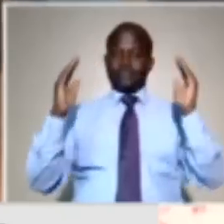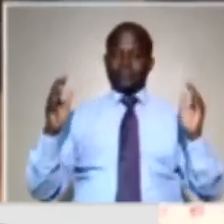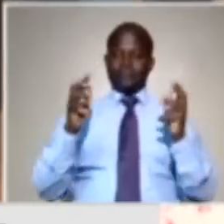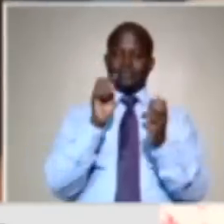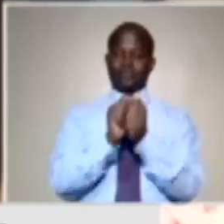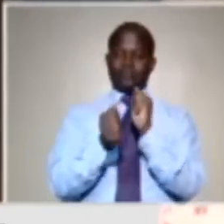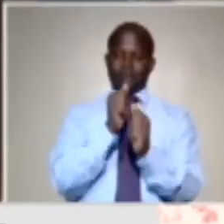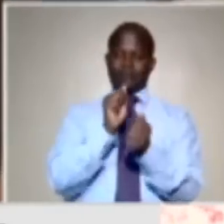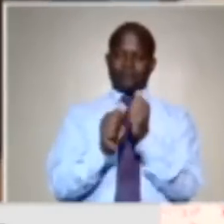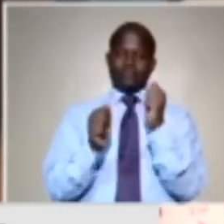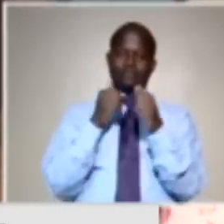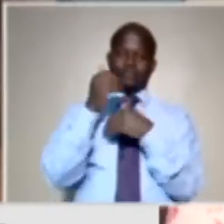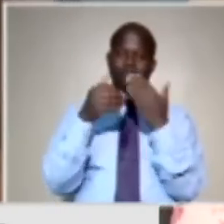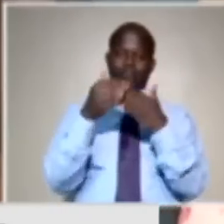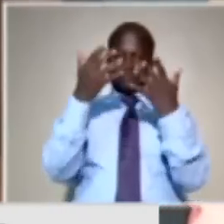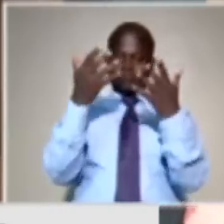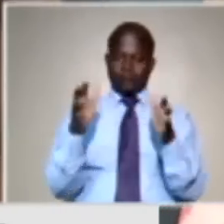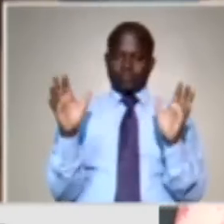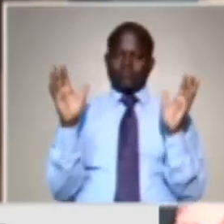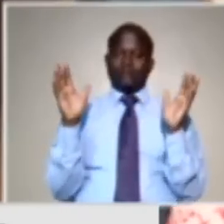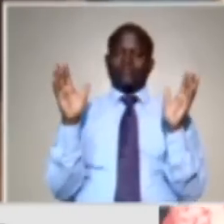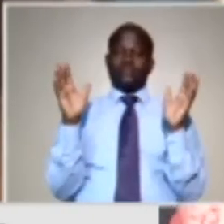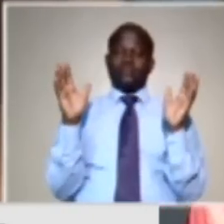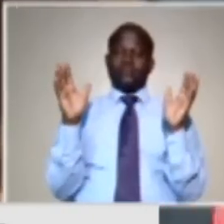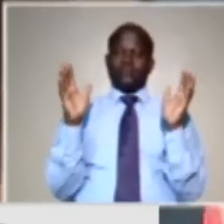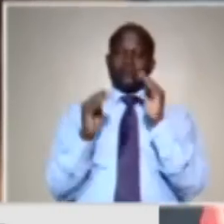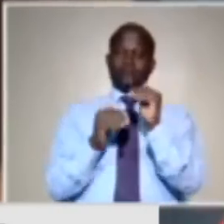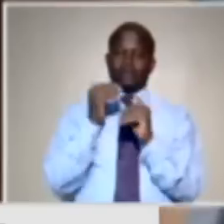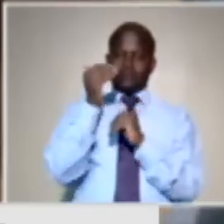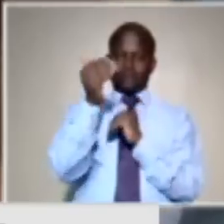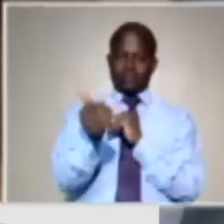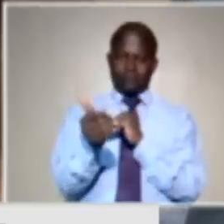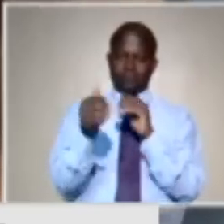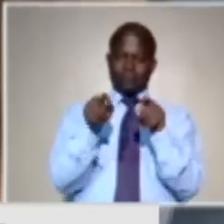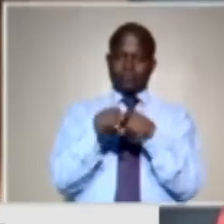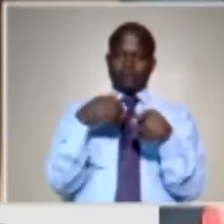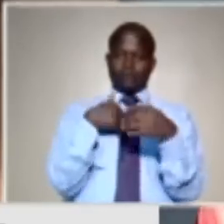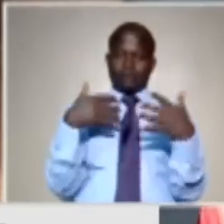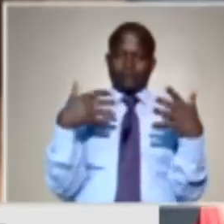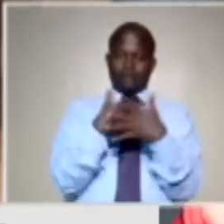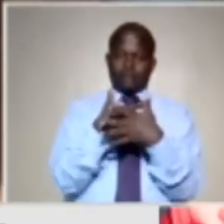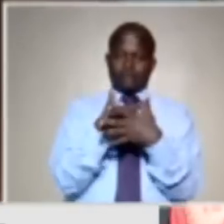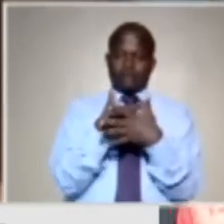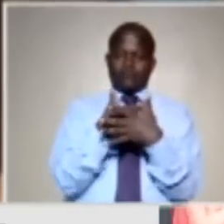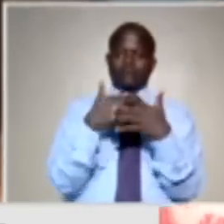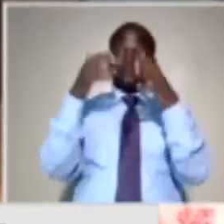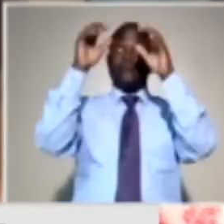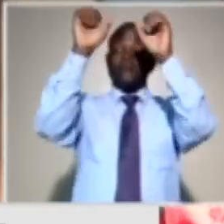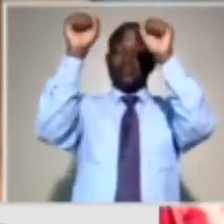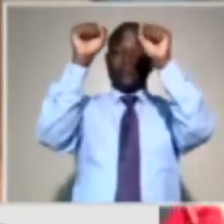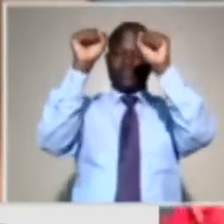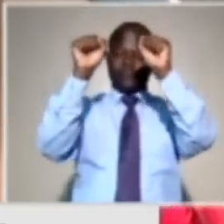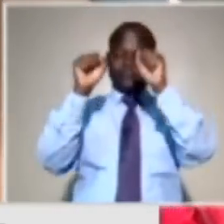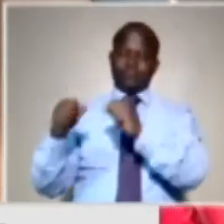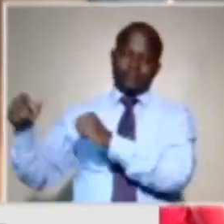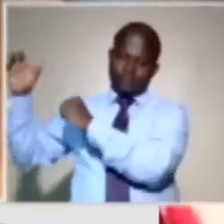kiragiye kimaze kugenda ubwo amera nk'ugize ubwoba afata ku dirishya iryo dirishya yarafashe